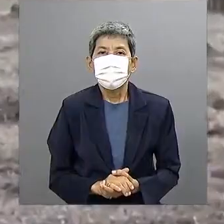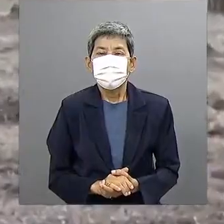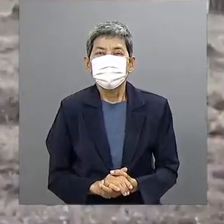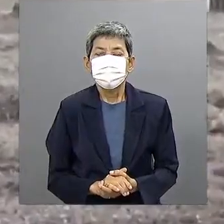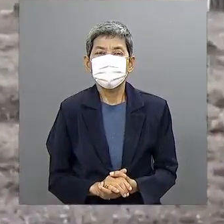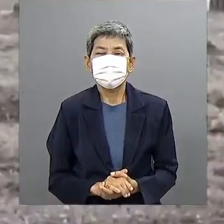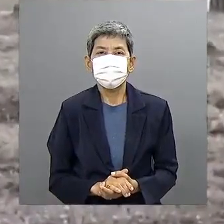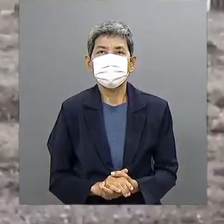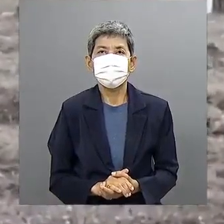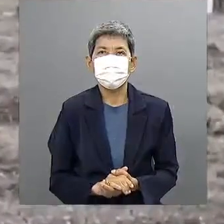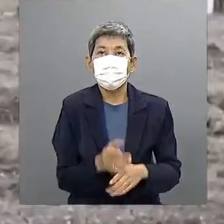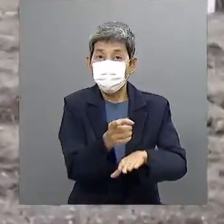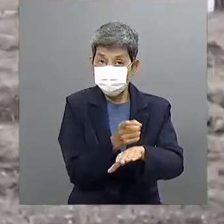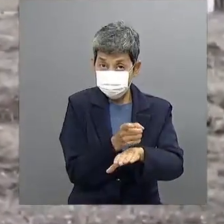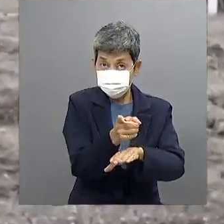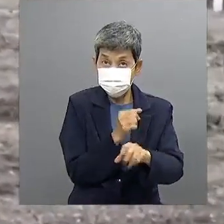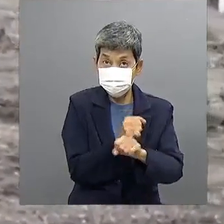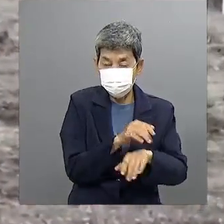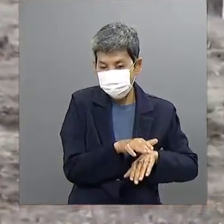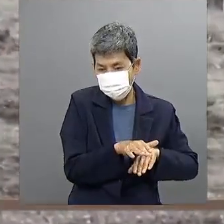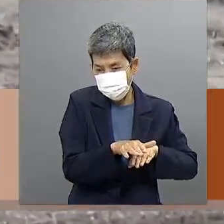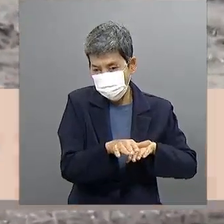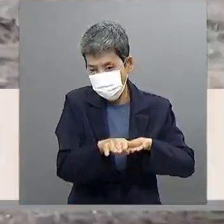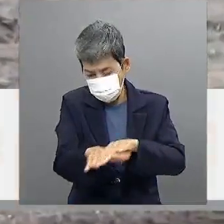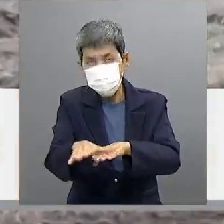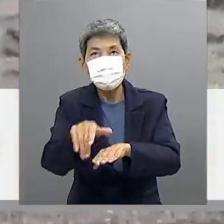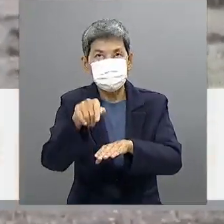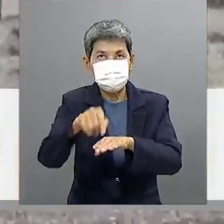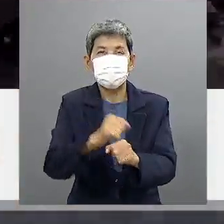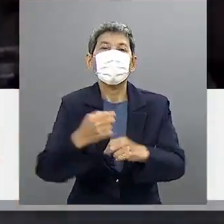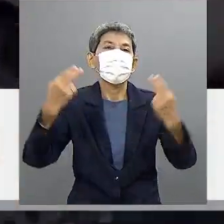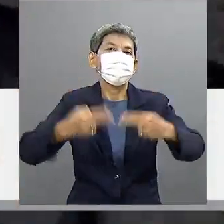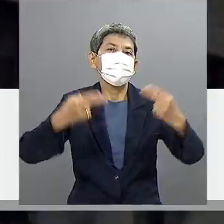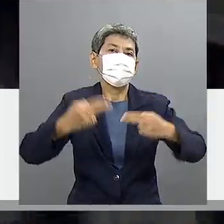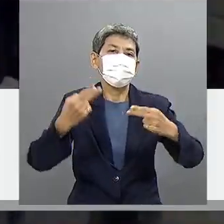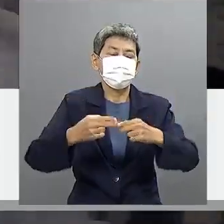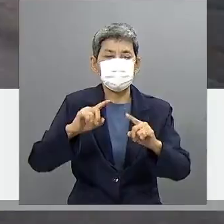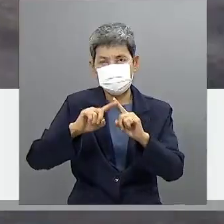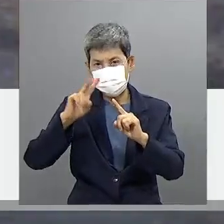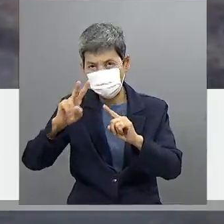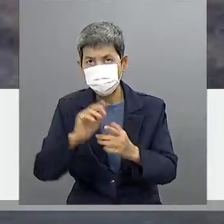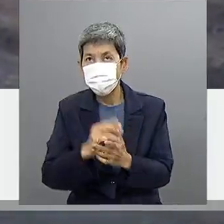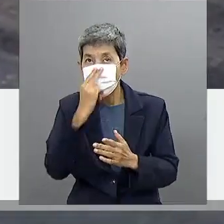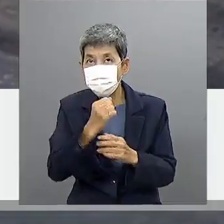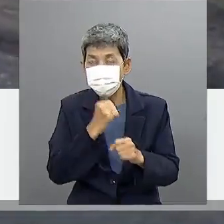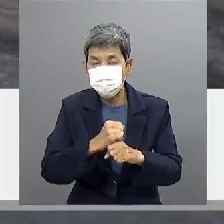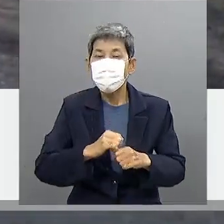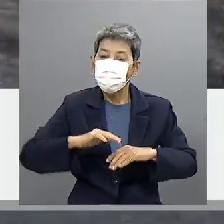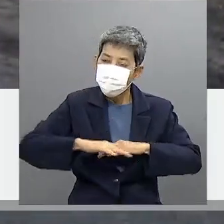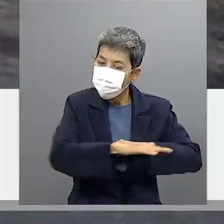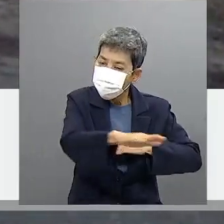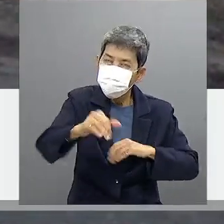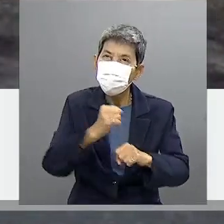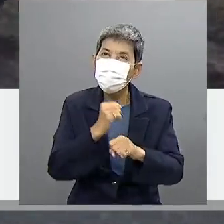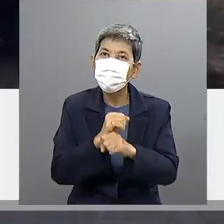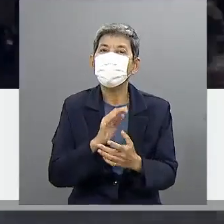ถถังนะคะกำลังจะกลายมาเป็นอาวุธชิ้นสำคัญในสงครามเฟส2ค่ะเนื่องจากสภาพภูมิประเทศในภูมิภาคดอนบาส